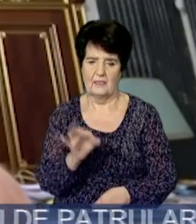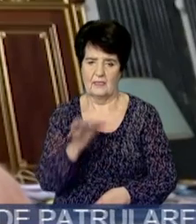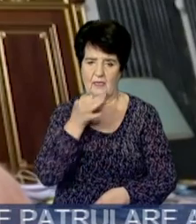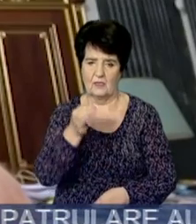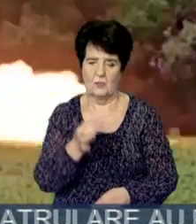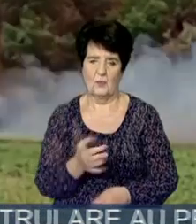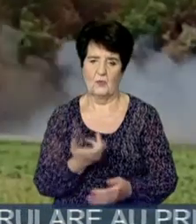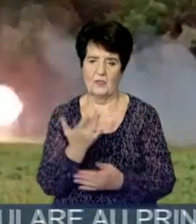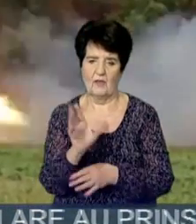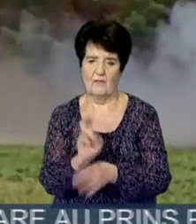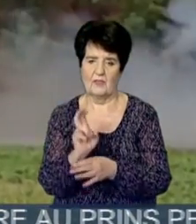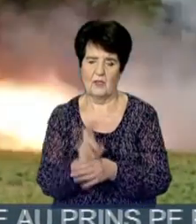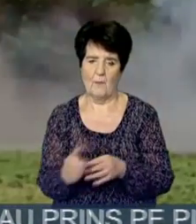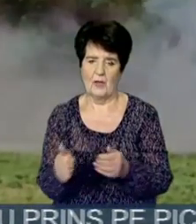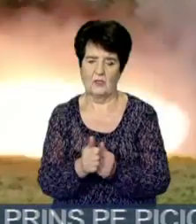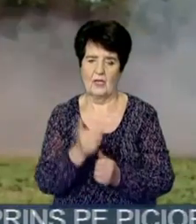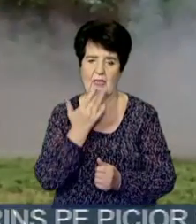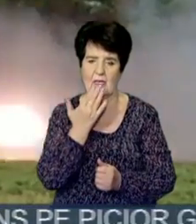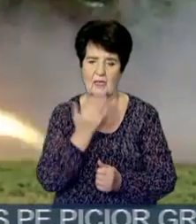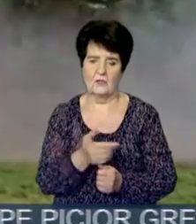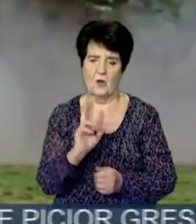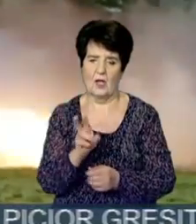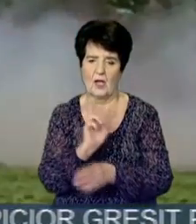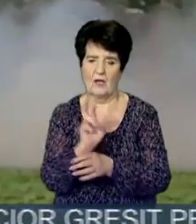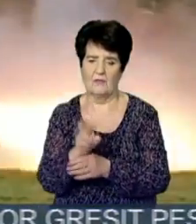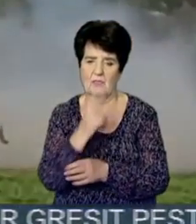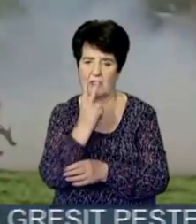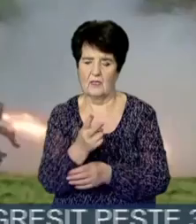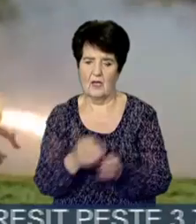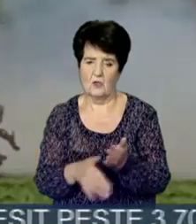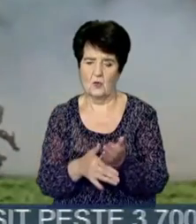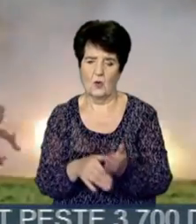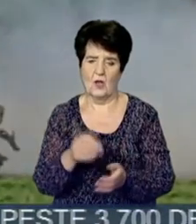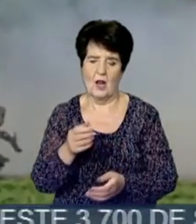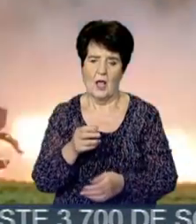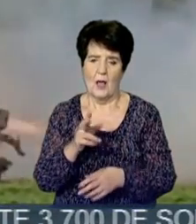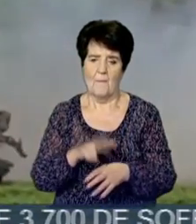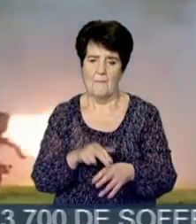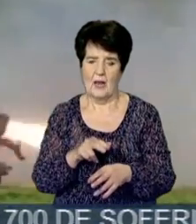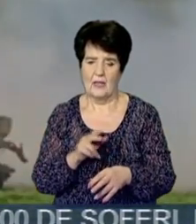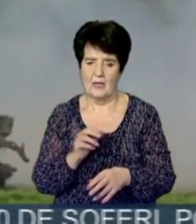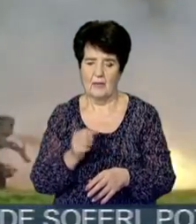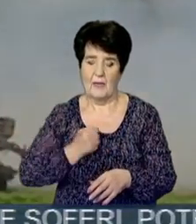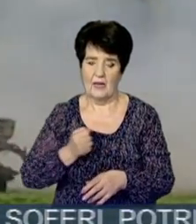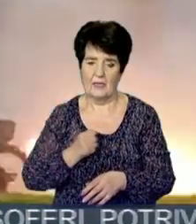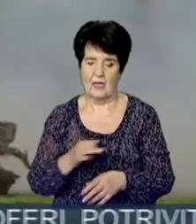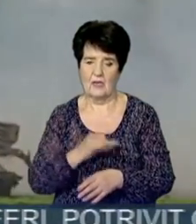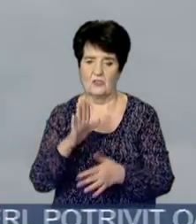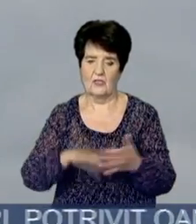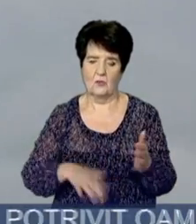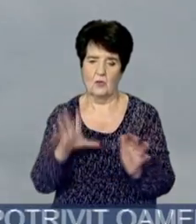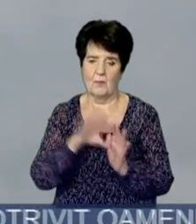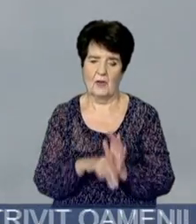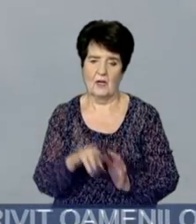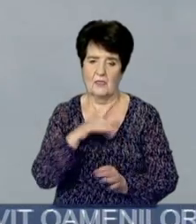anunțat o serie de vizite ale partenerilor internaționali care vizează extinderea ajutorului militar, economic și politic, dar și sancțiunile